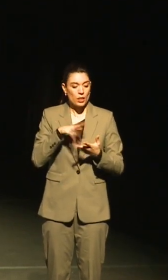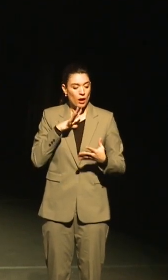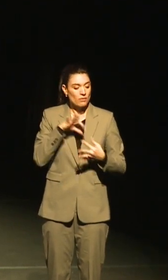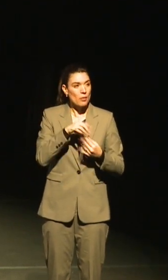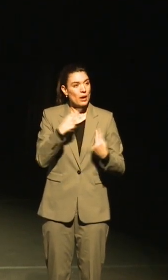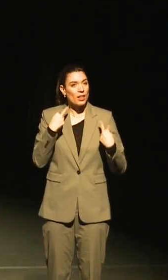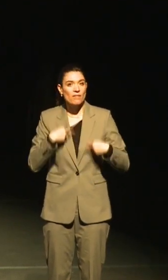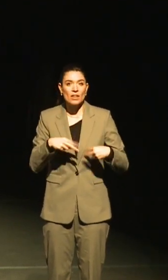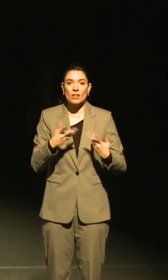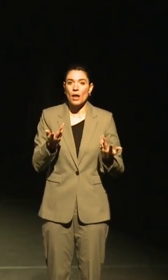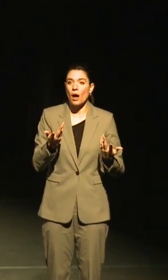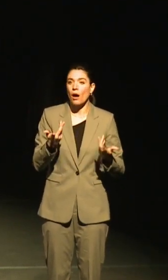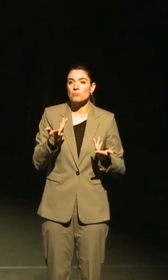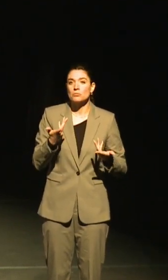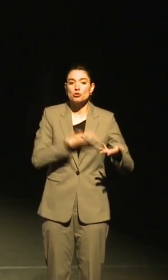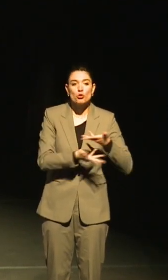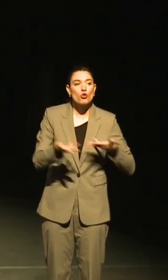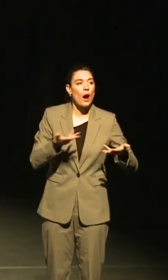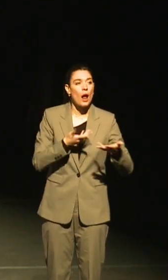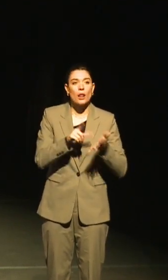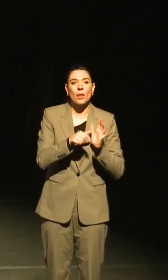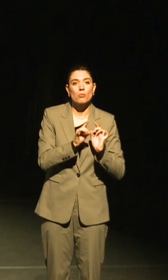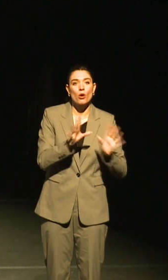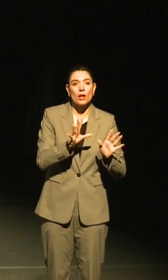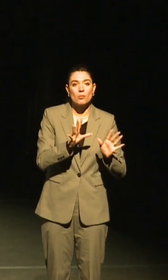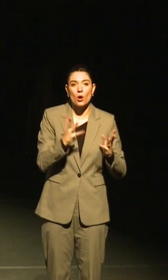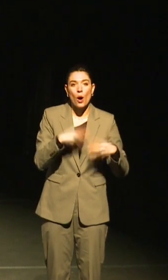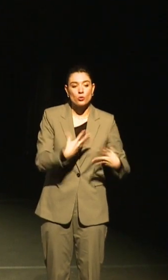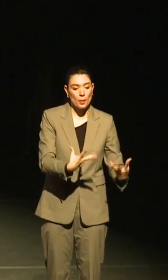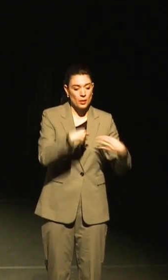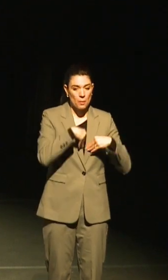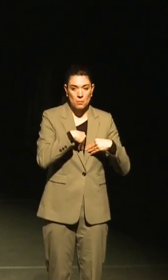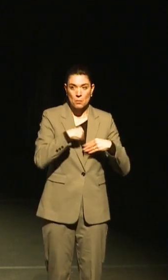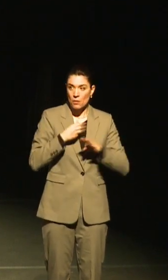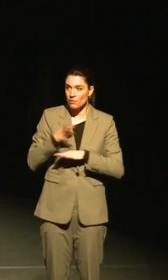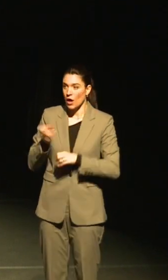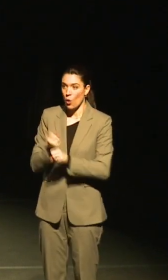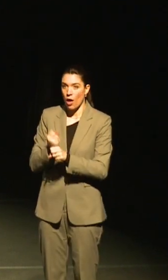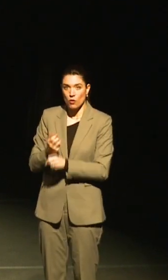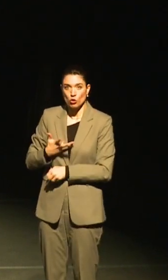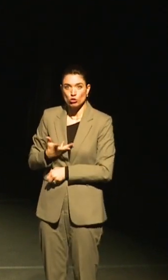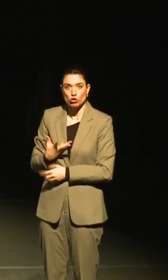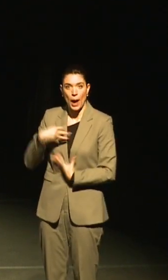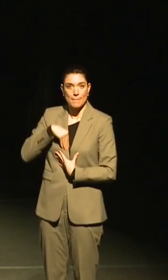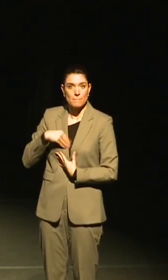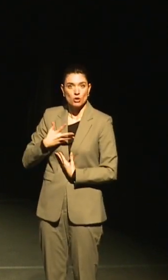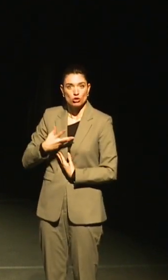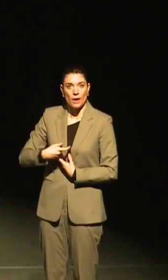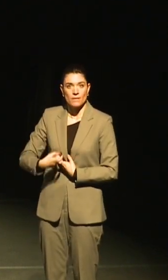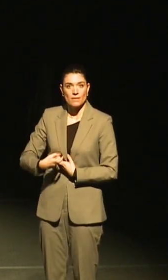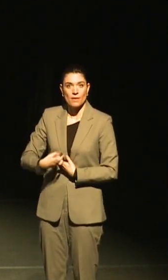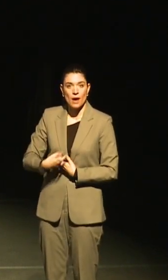e quindi quando poi provavi a spiegarglielo vedere che lo sguardo era completamente